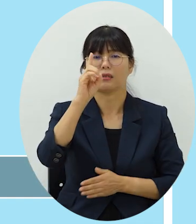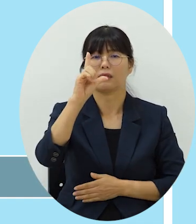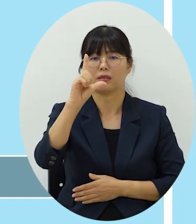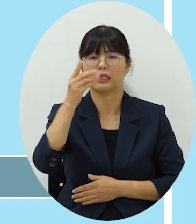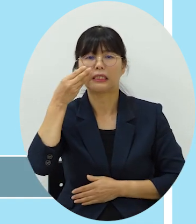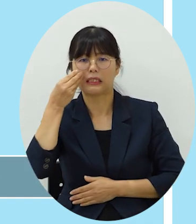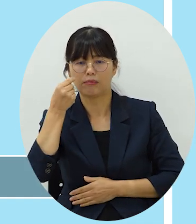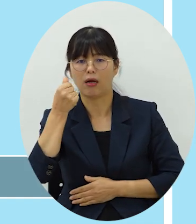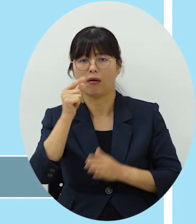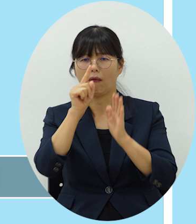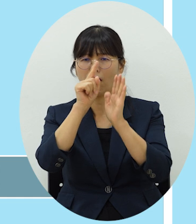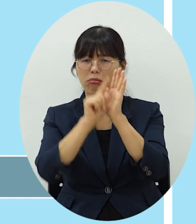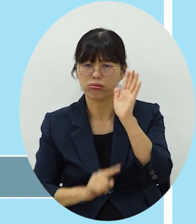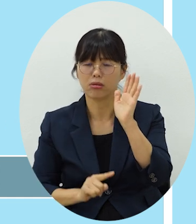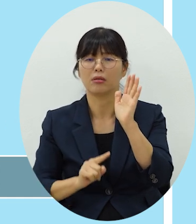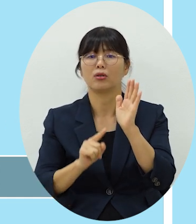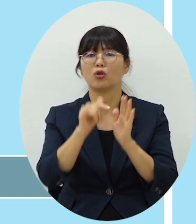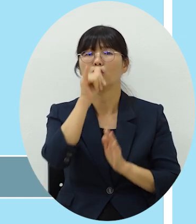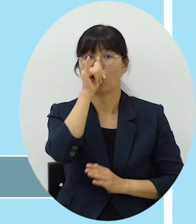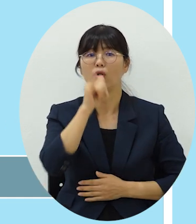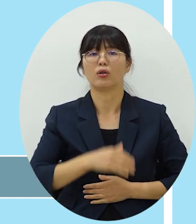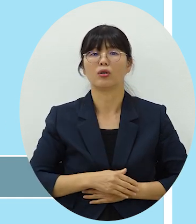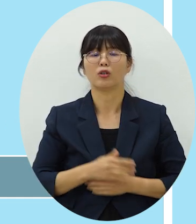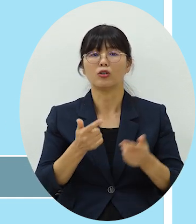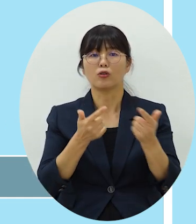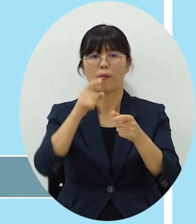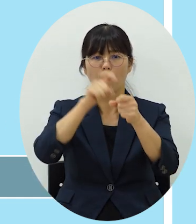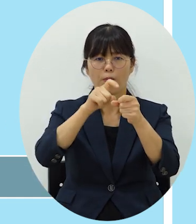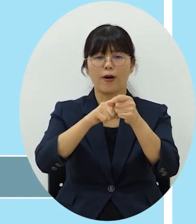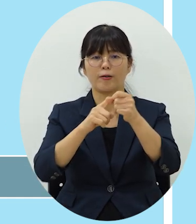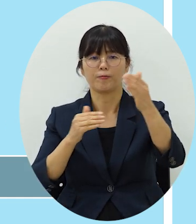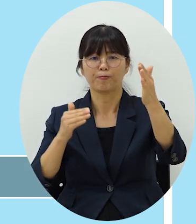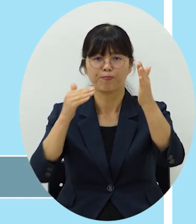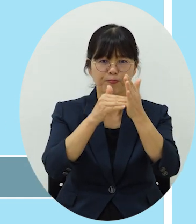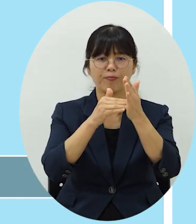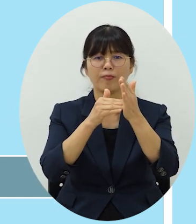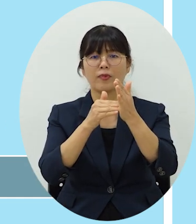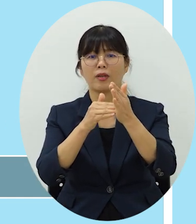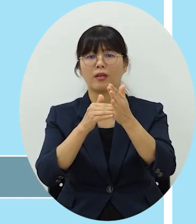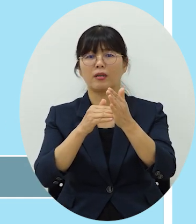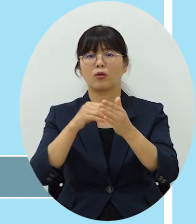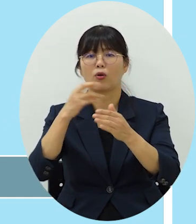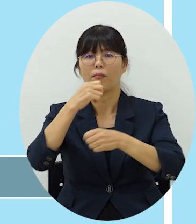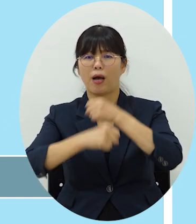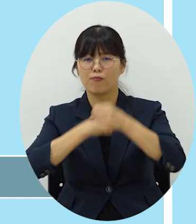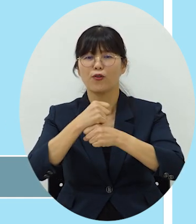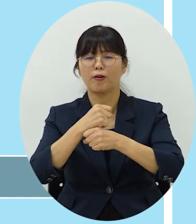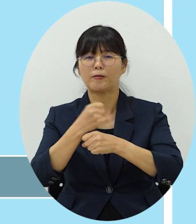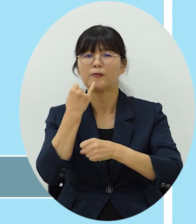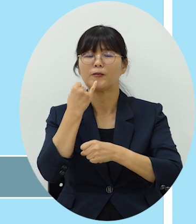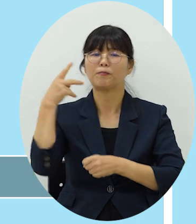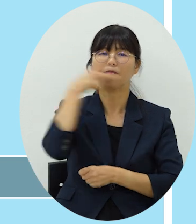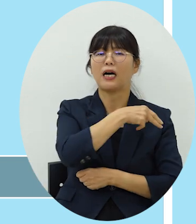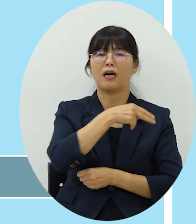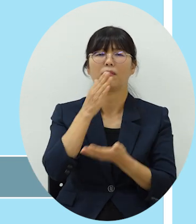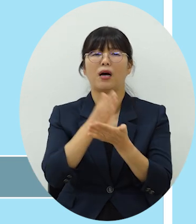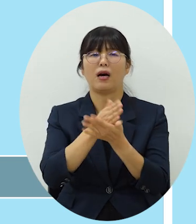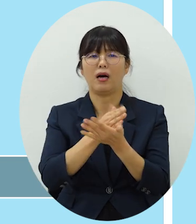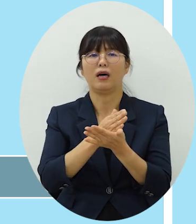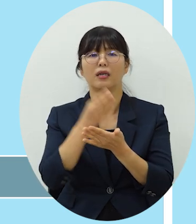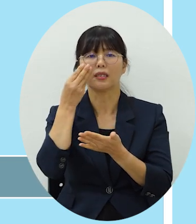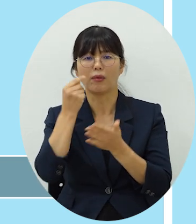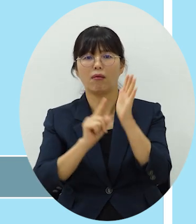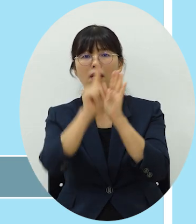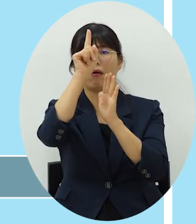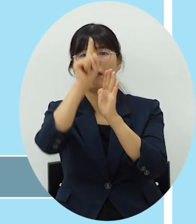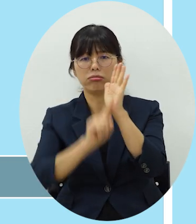LDL 콜레스테롤 수치가 떨어지게 되는데 조절 목표에 도달했다고 해서 임의로 약을 끊으면 콜레스테롤 수치는 다시